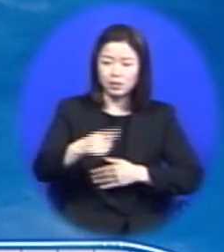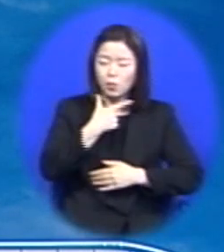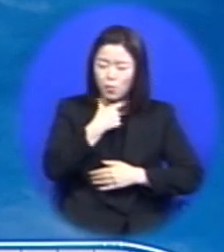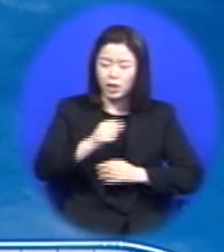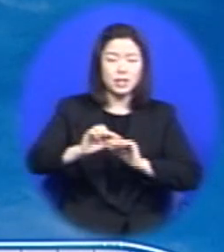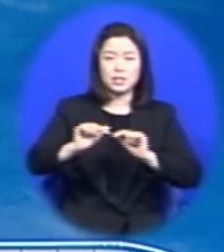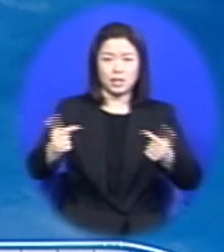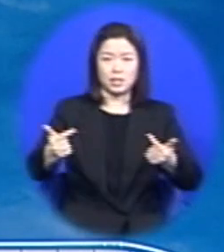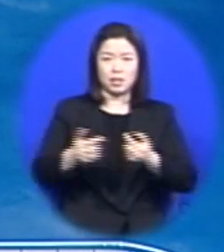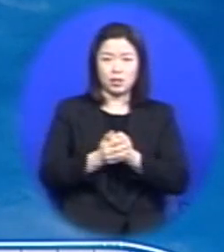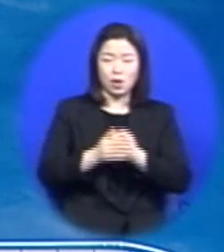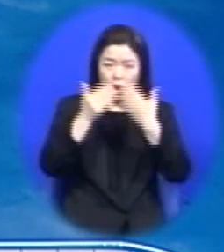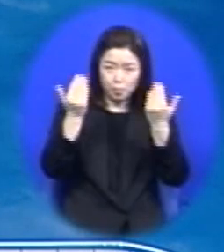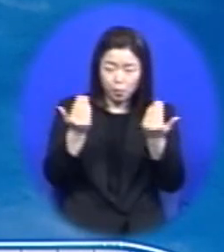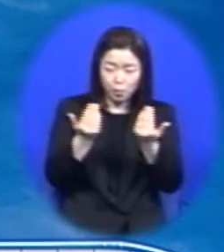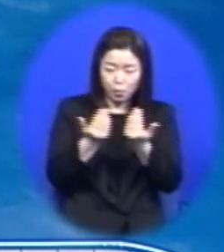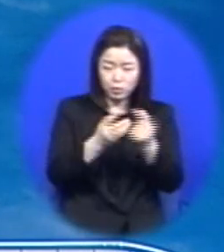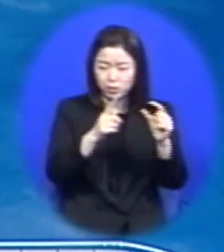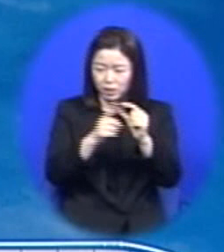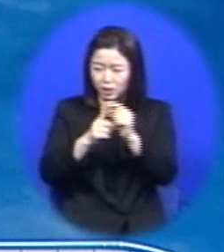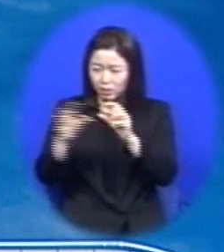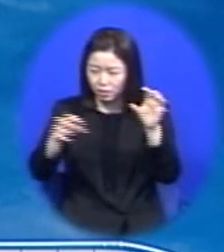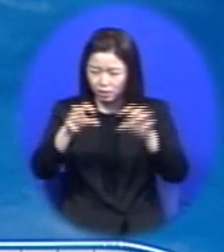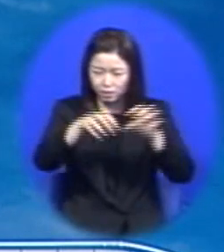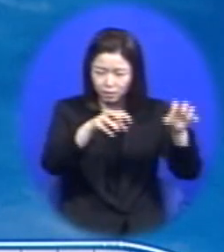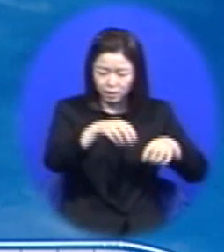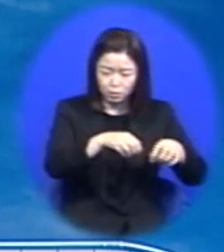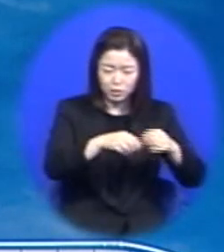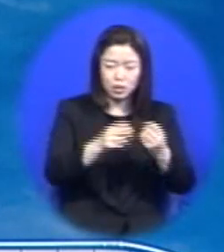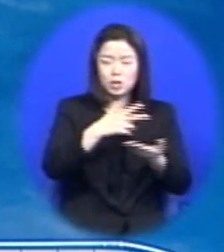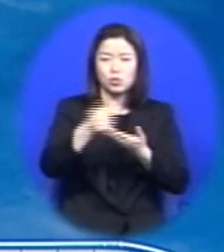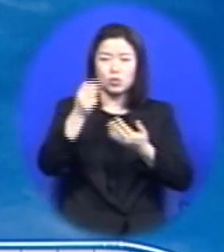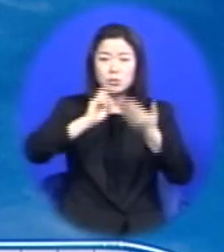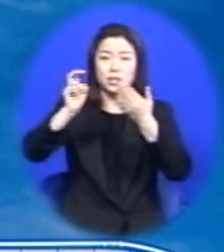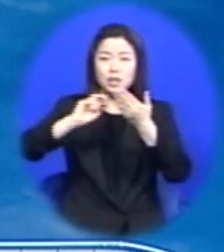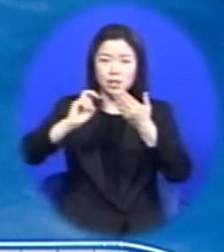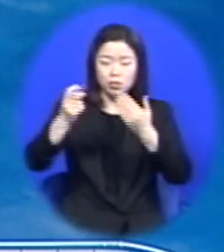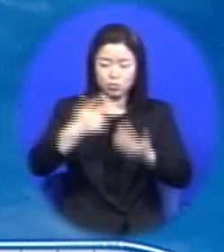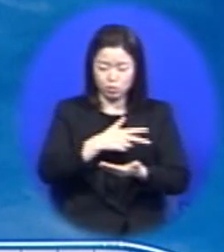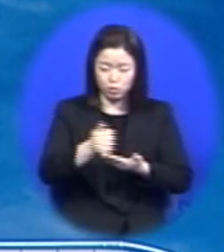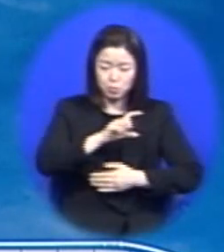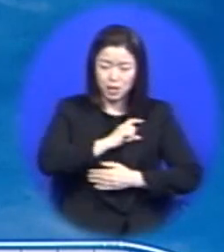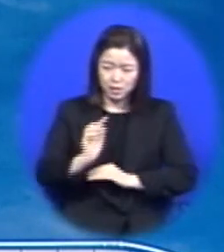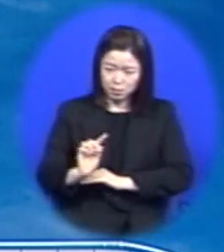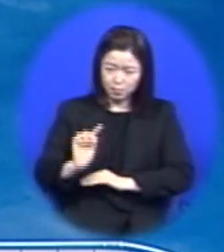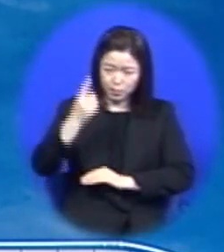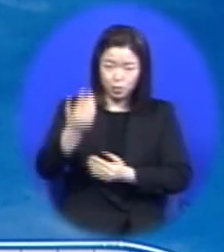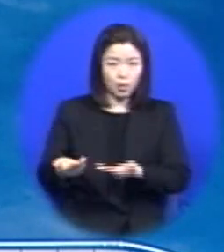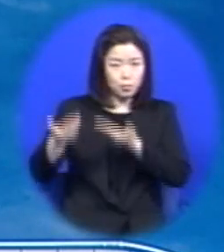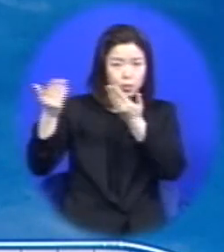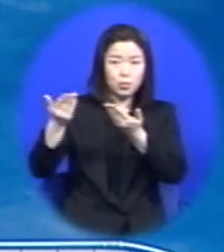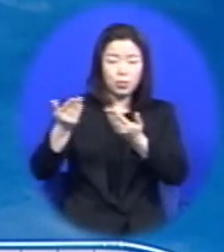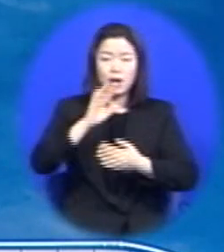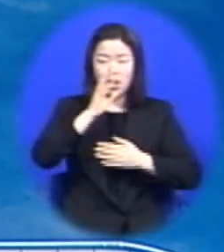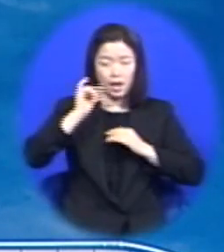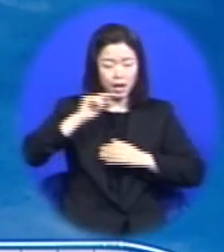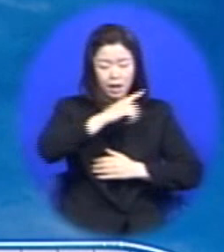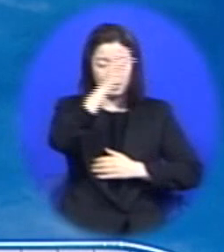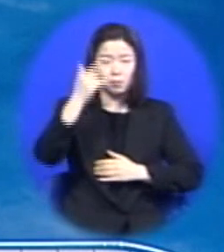않아요. 모든 단어를 동원해서 주님을 찬양하고 주님의 이름을 높이고 주님의 아름다움과